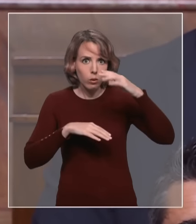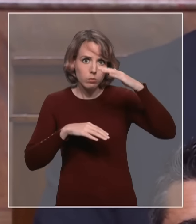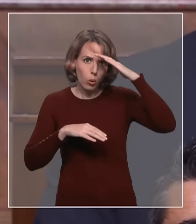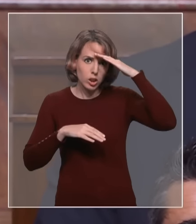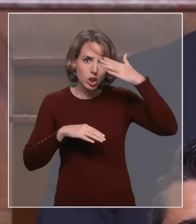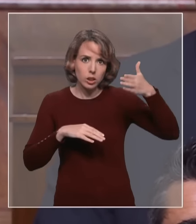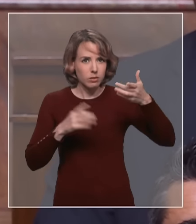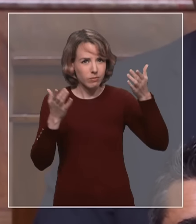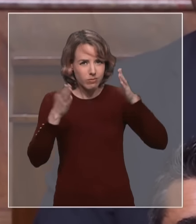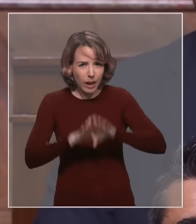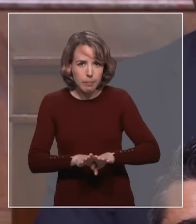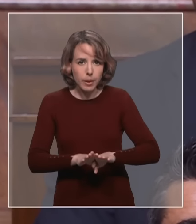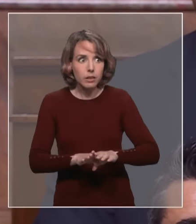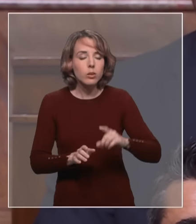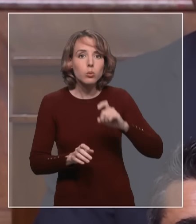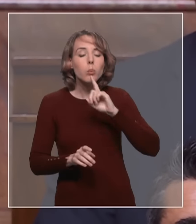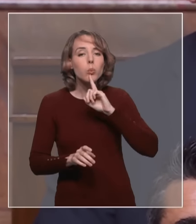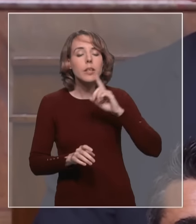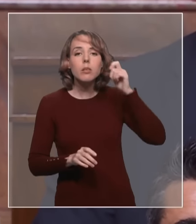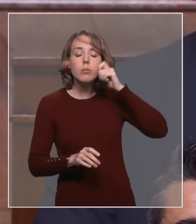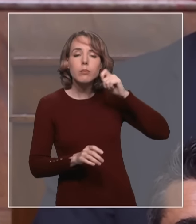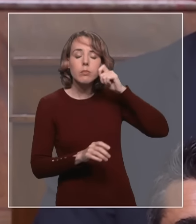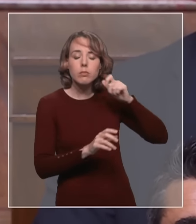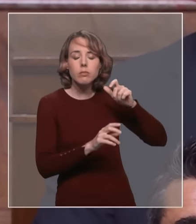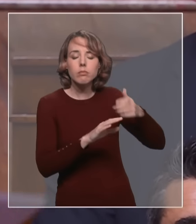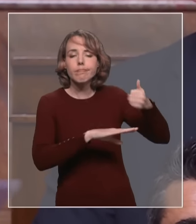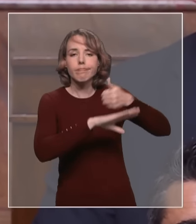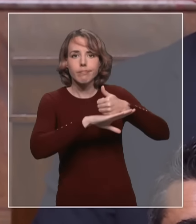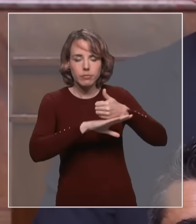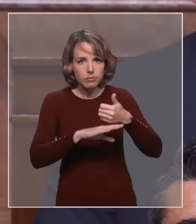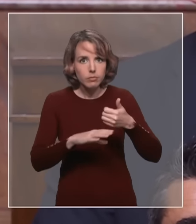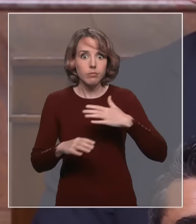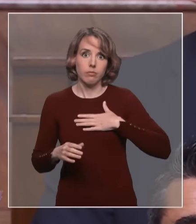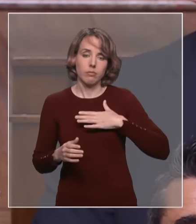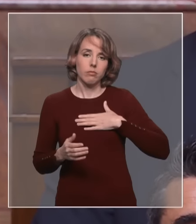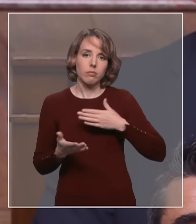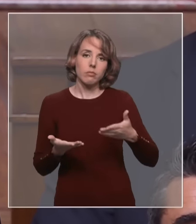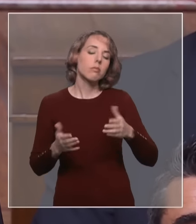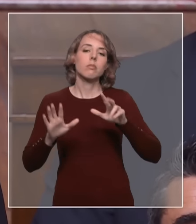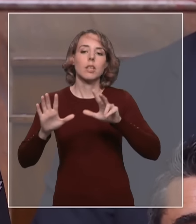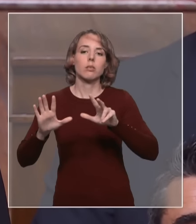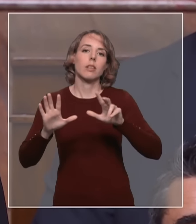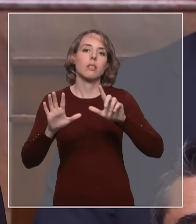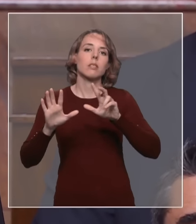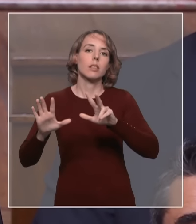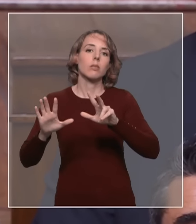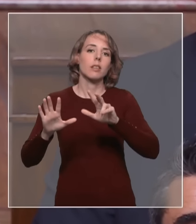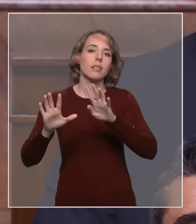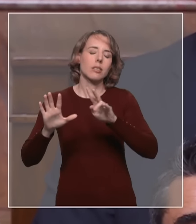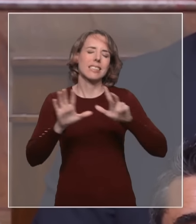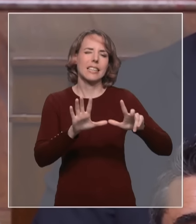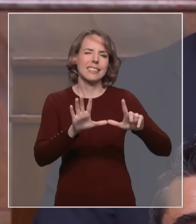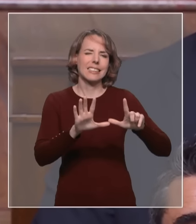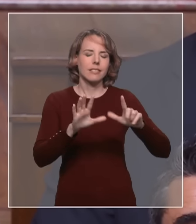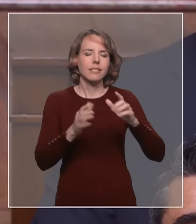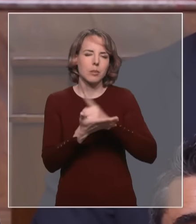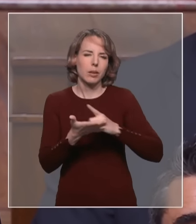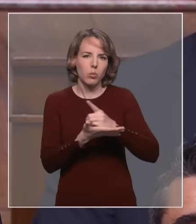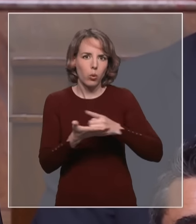Macron, laissant de nombreux territoires ruraux et périurbains, comme dans ma circonscription de Vaucluse, sans accès à ce service